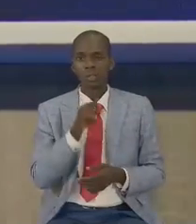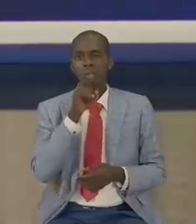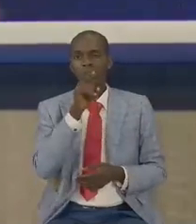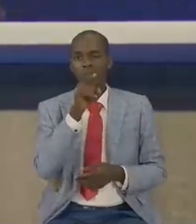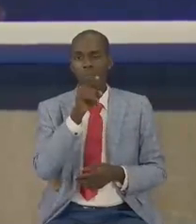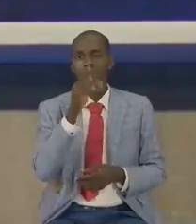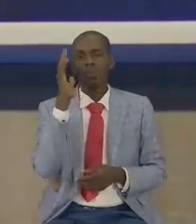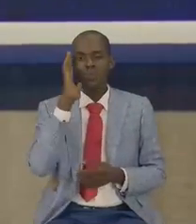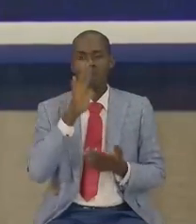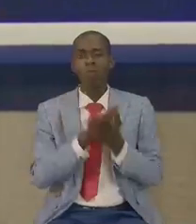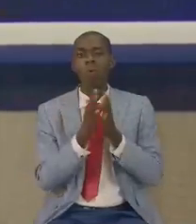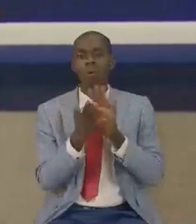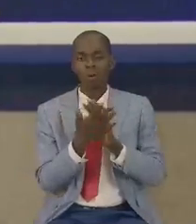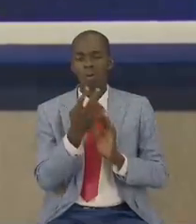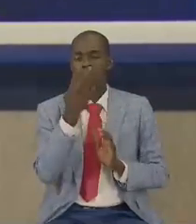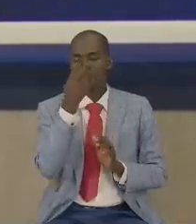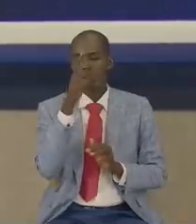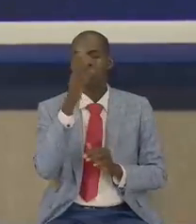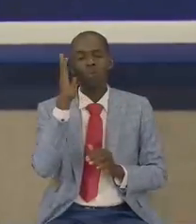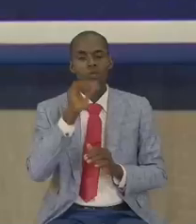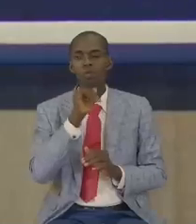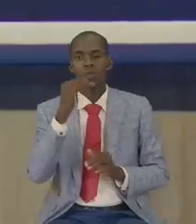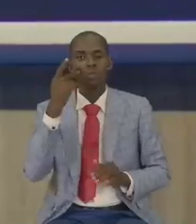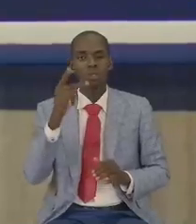seras aveugle et tu ne verras plus rien.